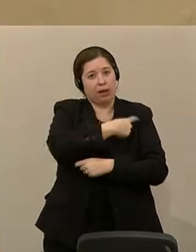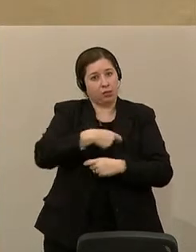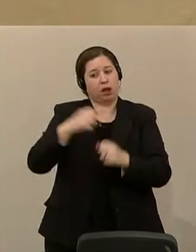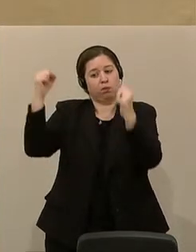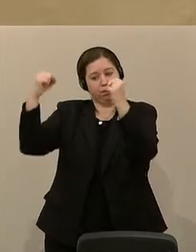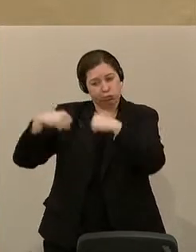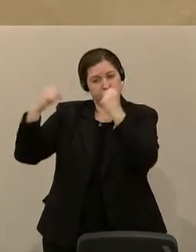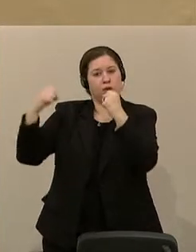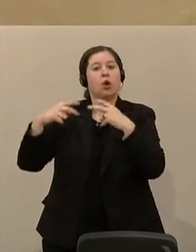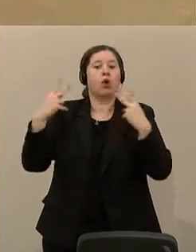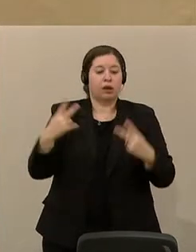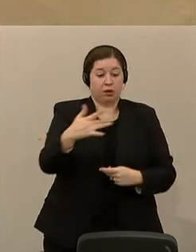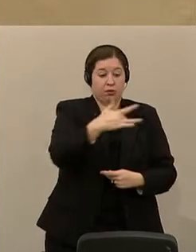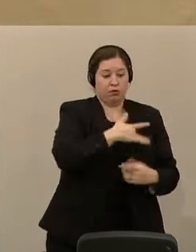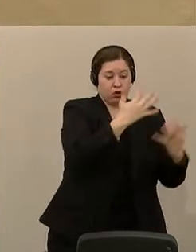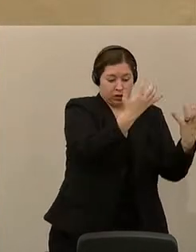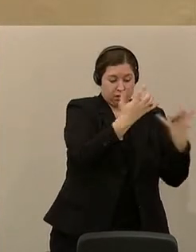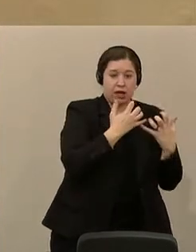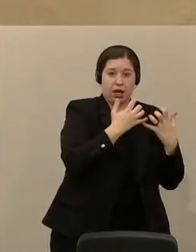haben ein Volksbegehren, das derzeit